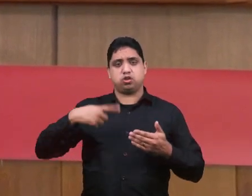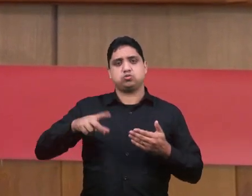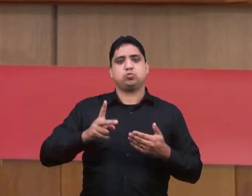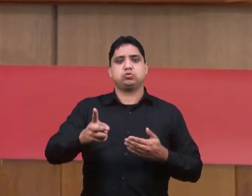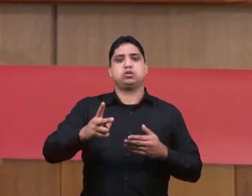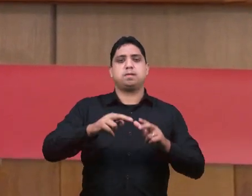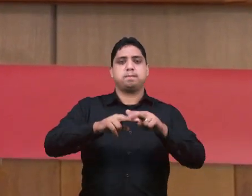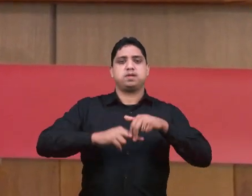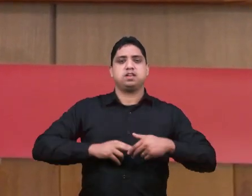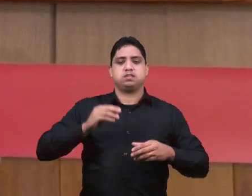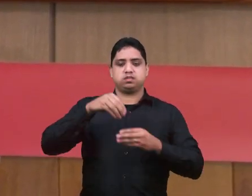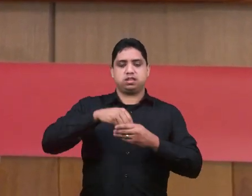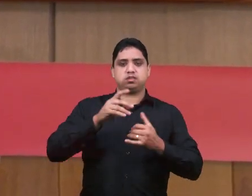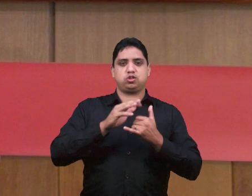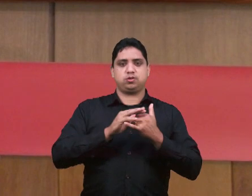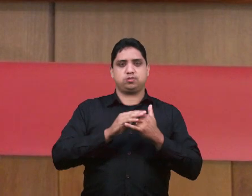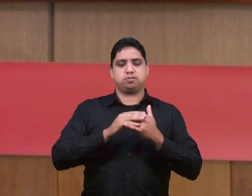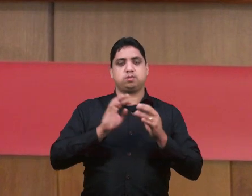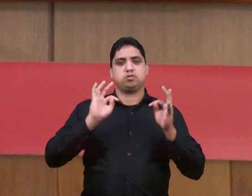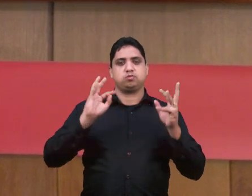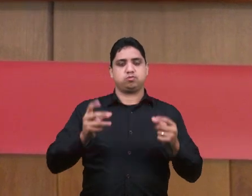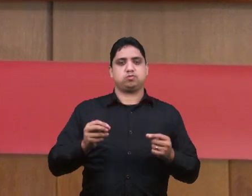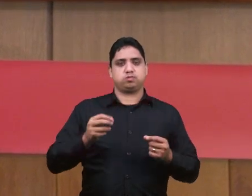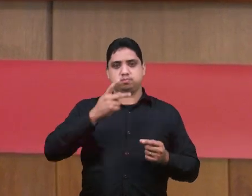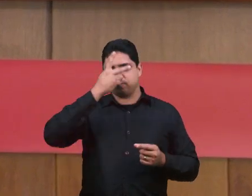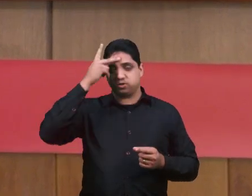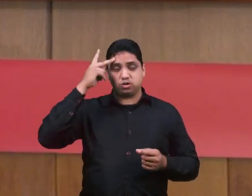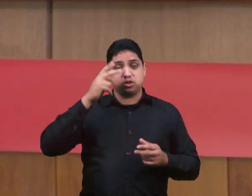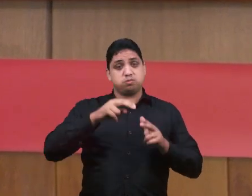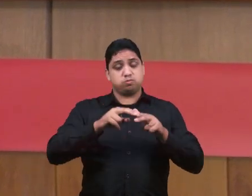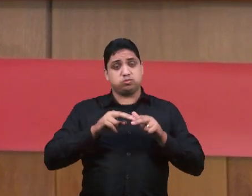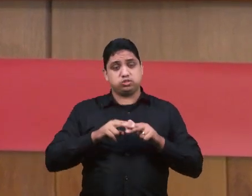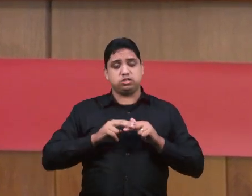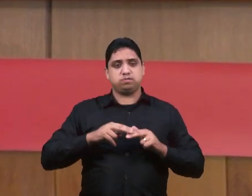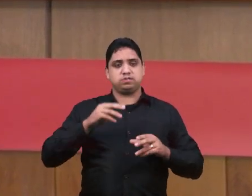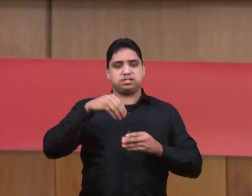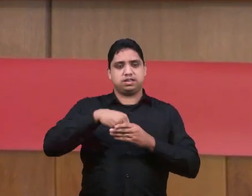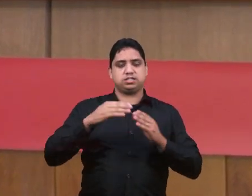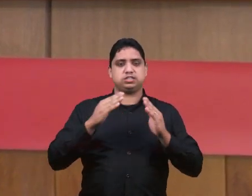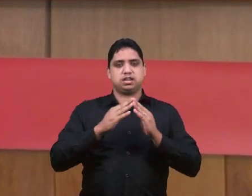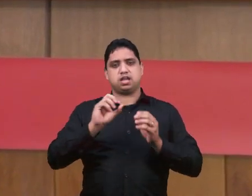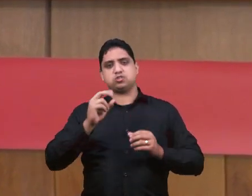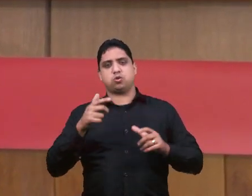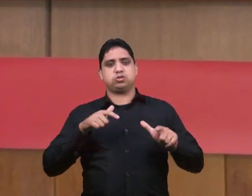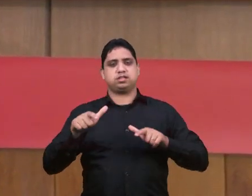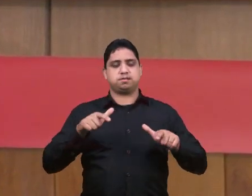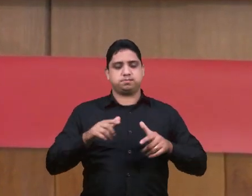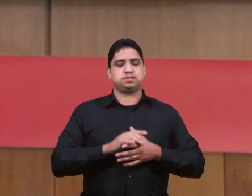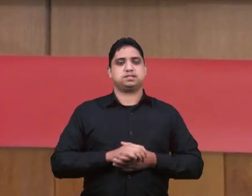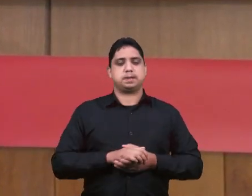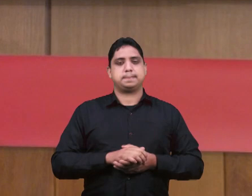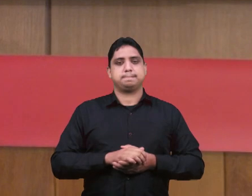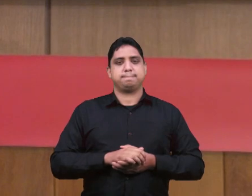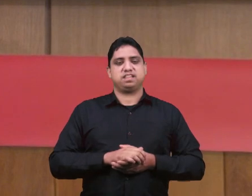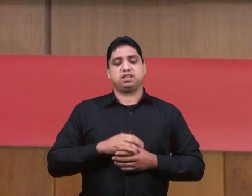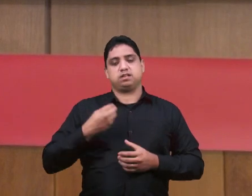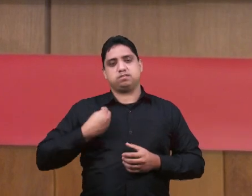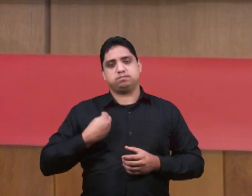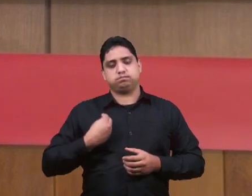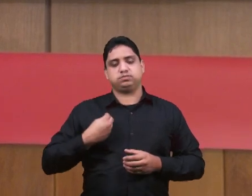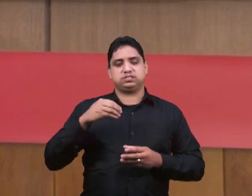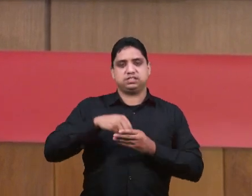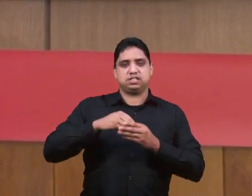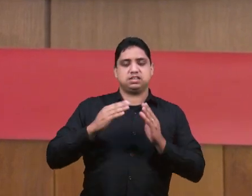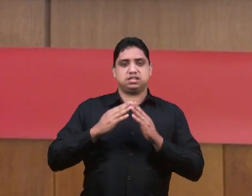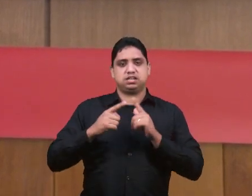allons continuer pour ceux qui sont connectés sur notre plateforme YouTube. Pour une raison quelconque, ceux qui ont dû rester à la maison, ils